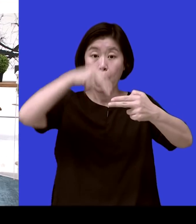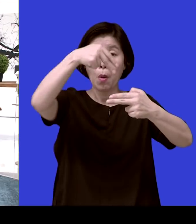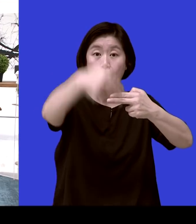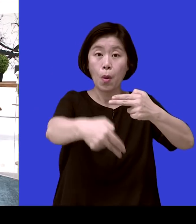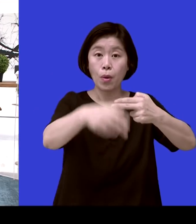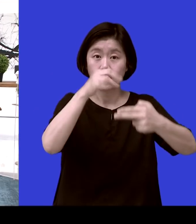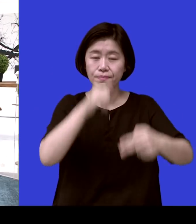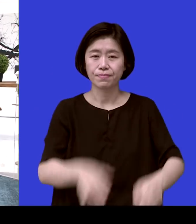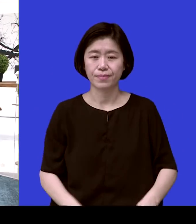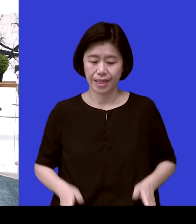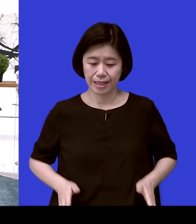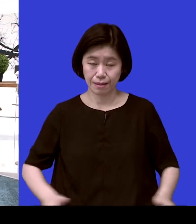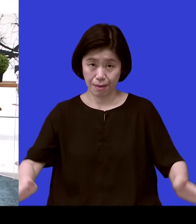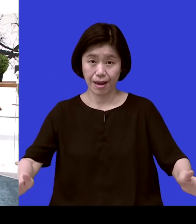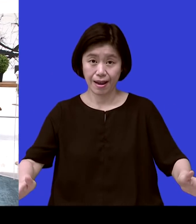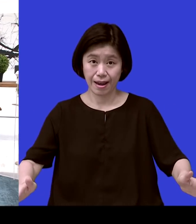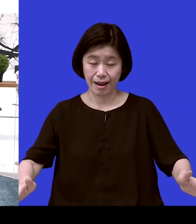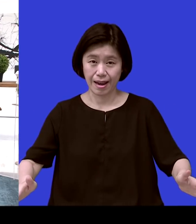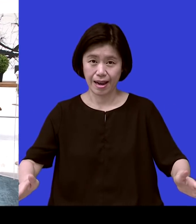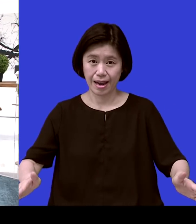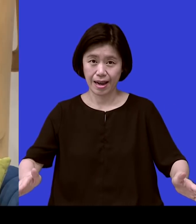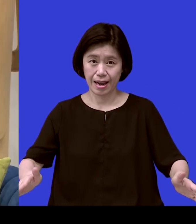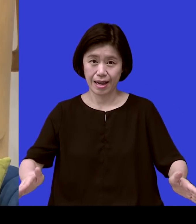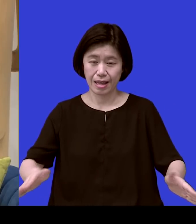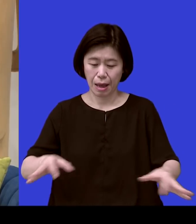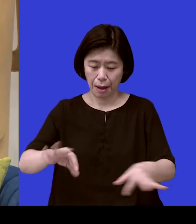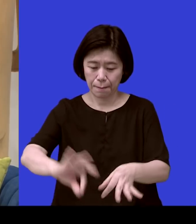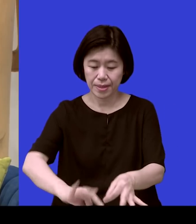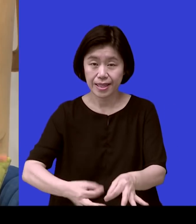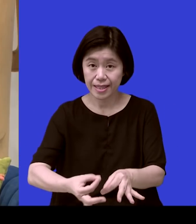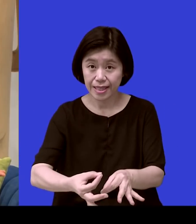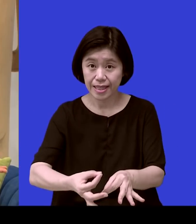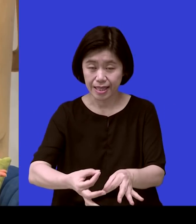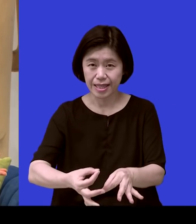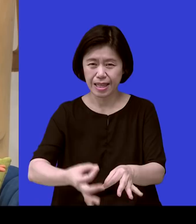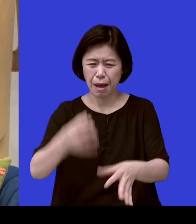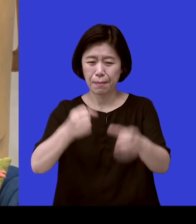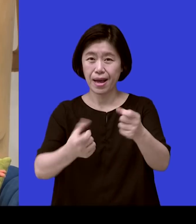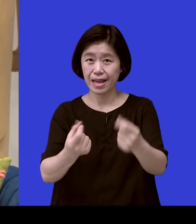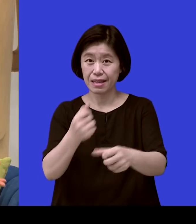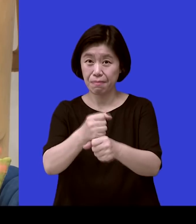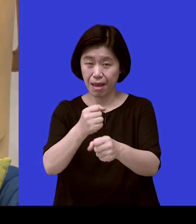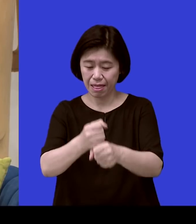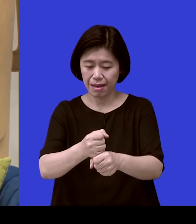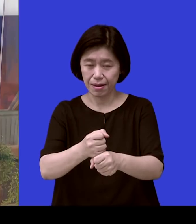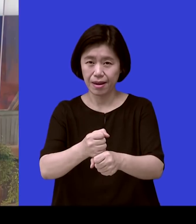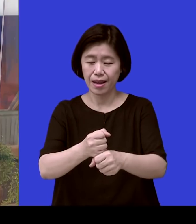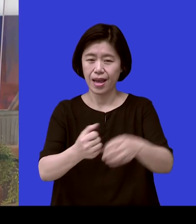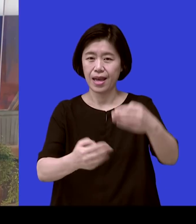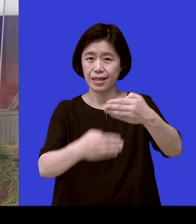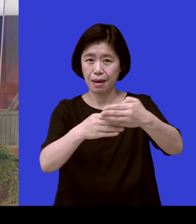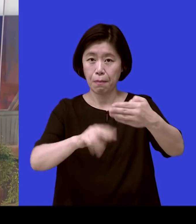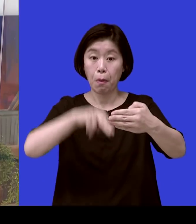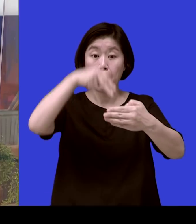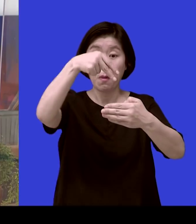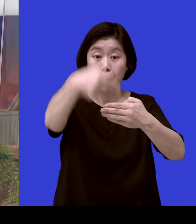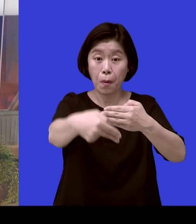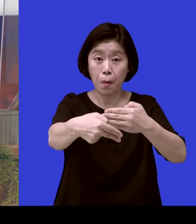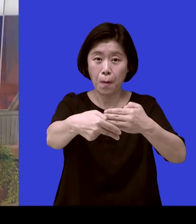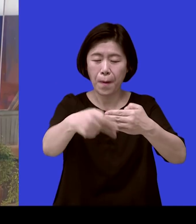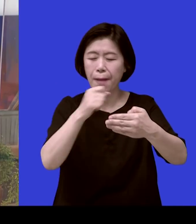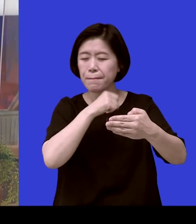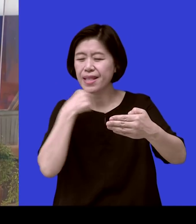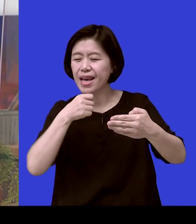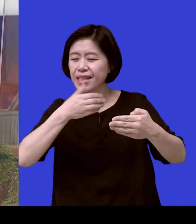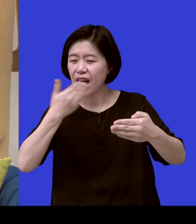이제 핀을 꽂아서 아. 치마로 담을 넘어서 아. 이제 나가서 맛있는 거 사 먹고 먹고 들어와. 네. 그러고 들어오는 그건 거예요. 접니다. 그런데